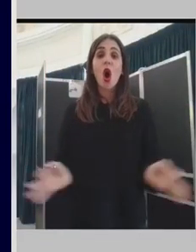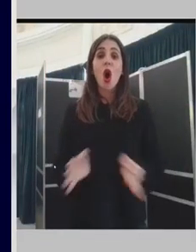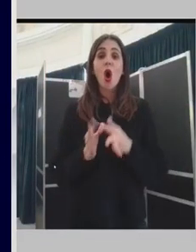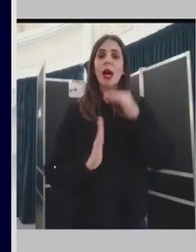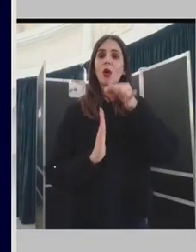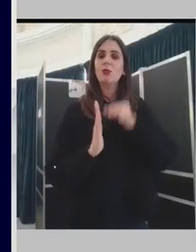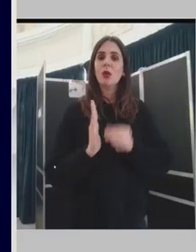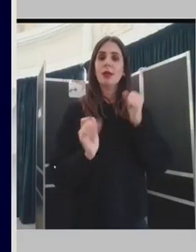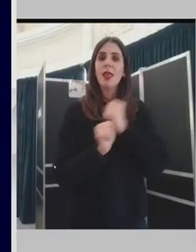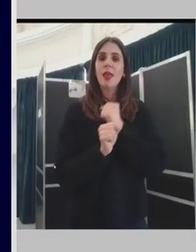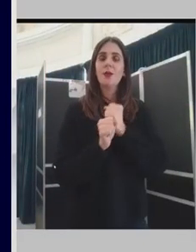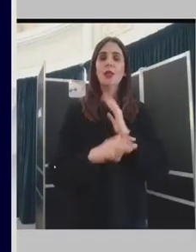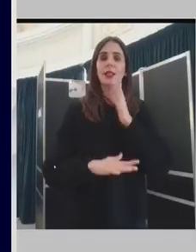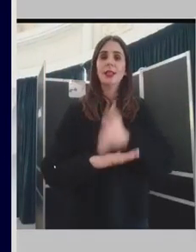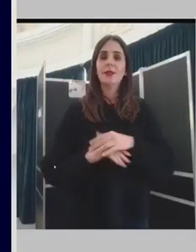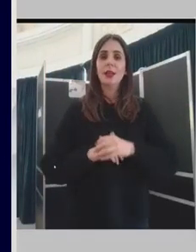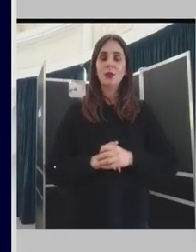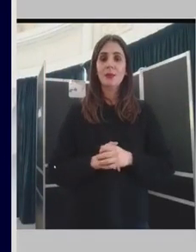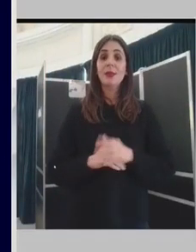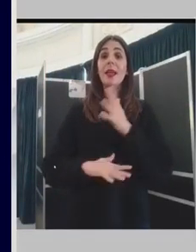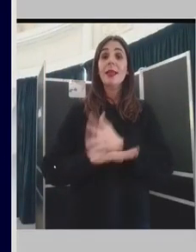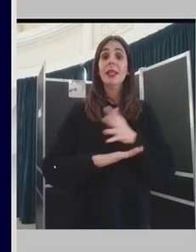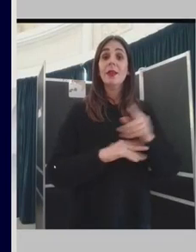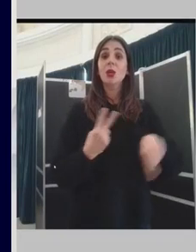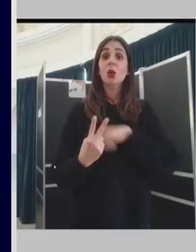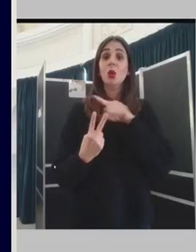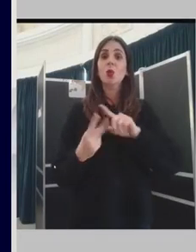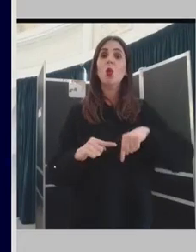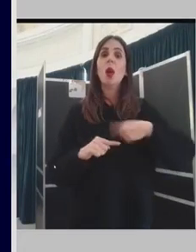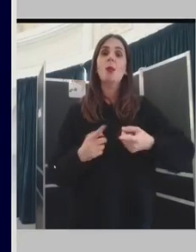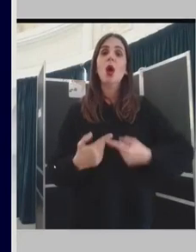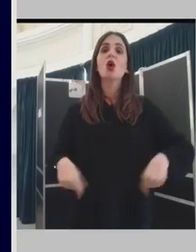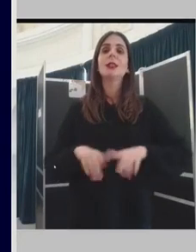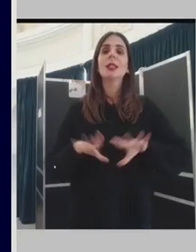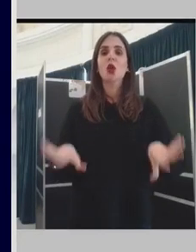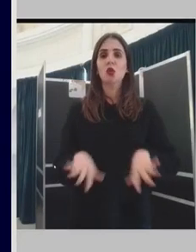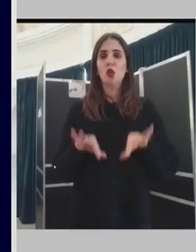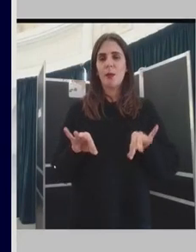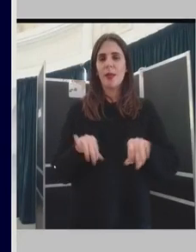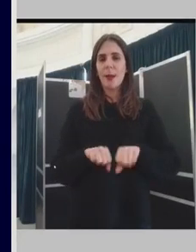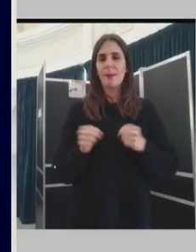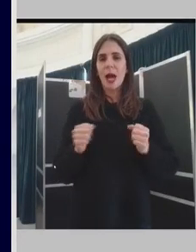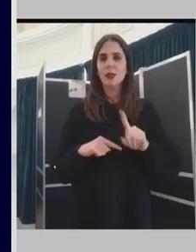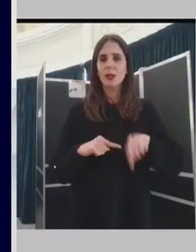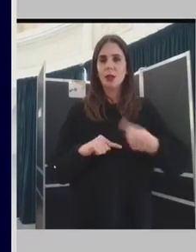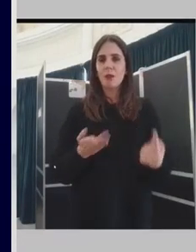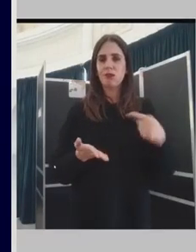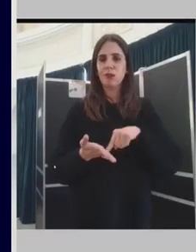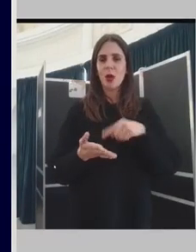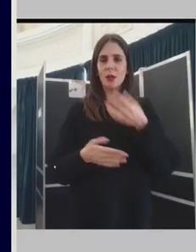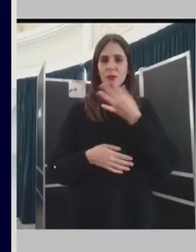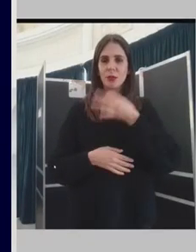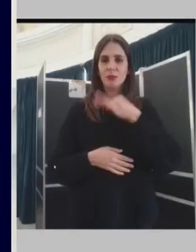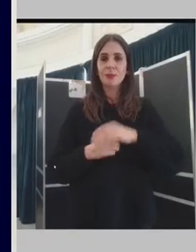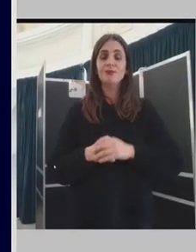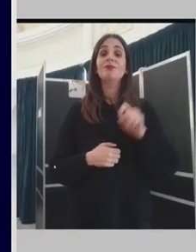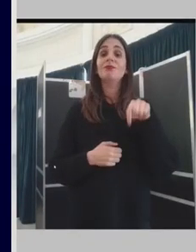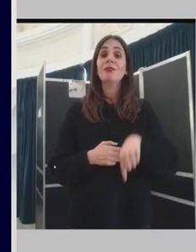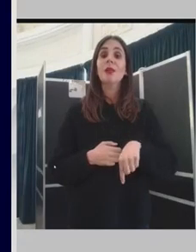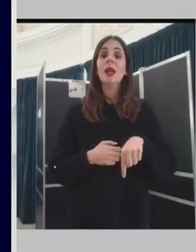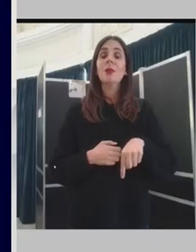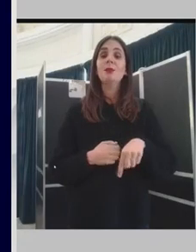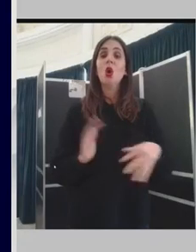lavori, adesso io farei altri due interventi e poi una breve sospensione del Consiglio e poi riprendiamo ovviamente. E è pervenuto in presidenza